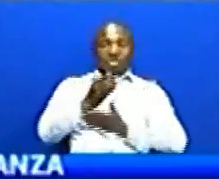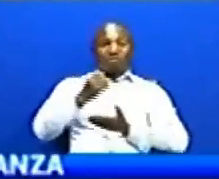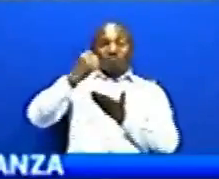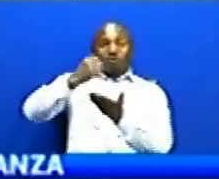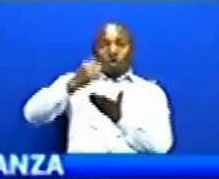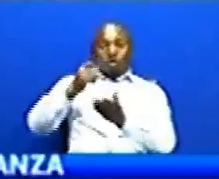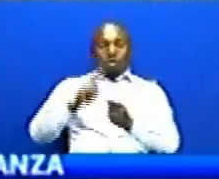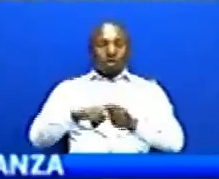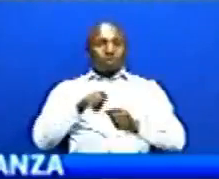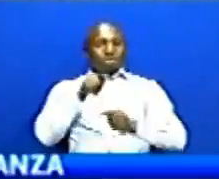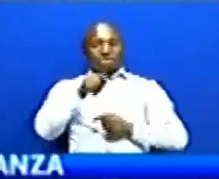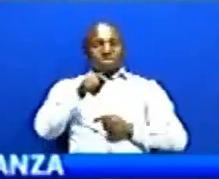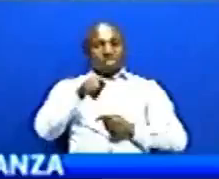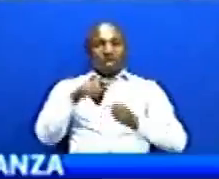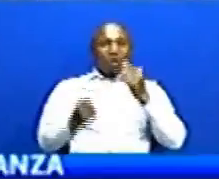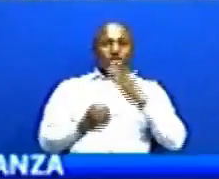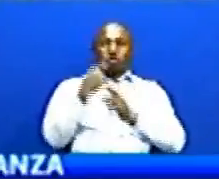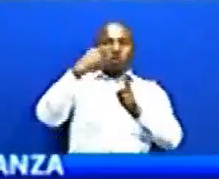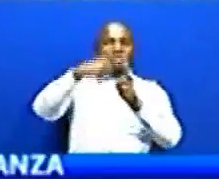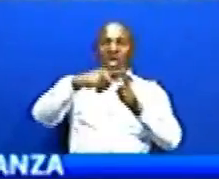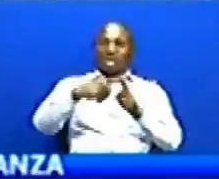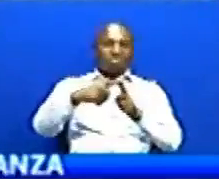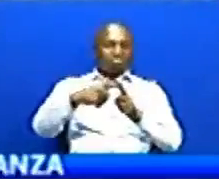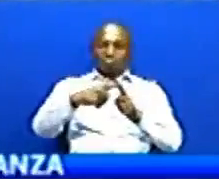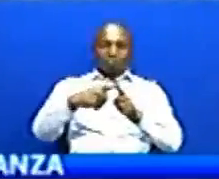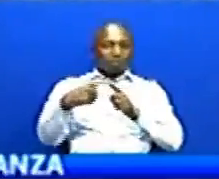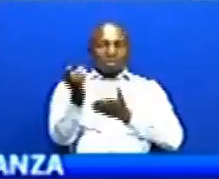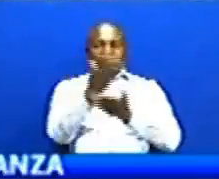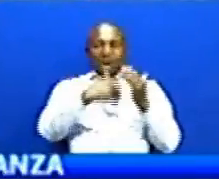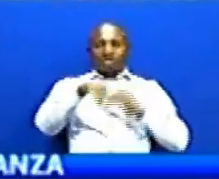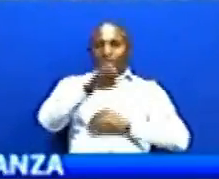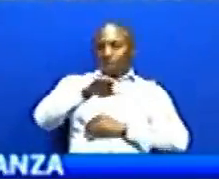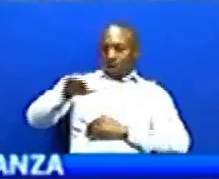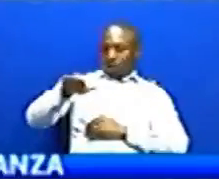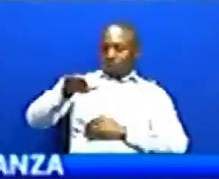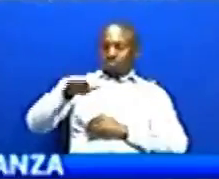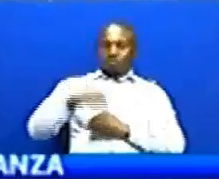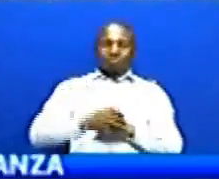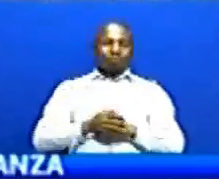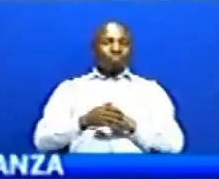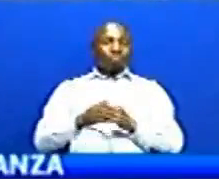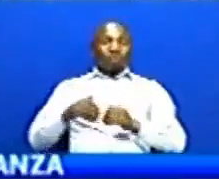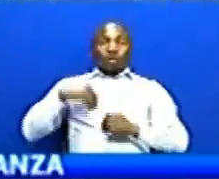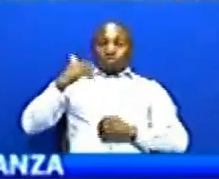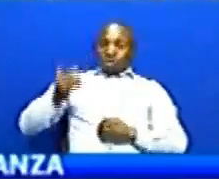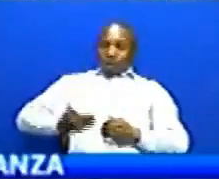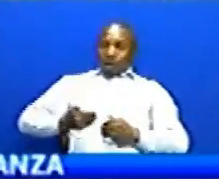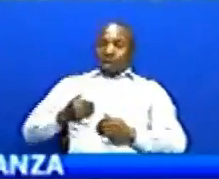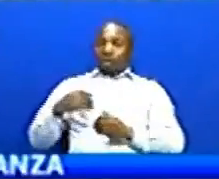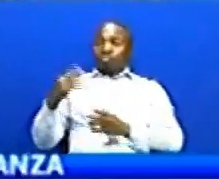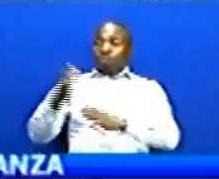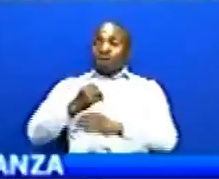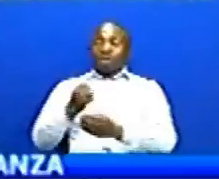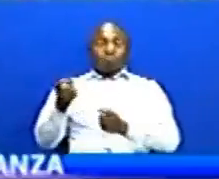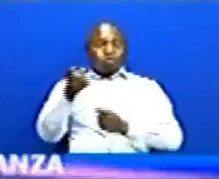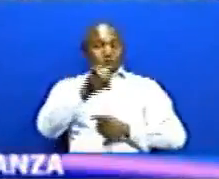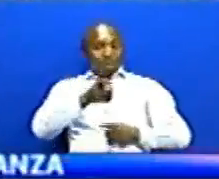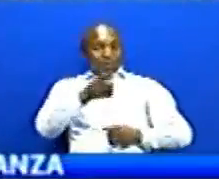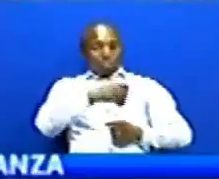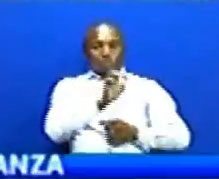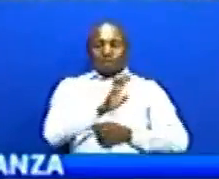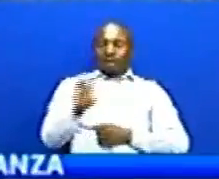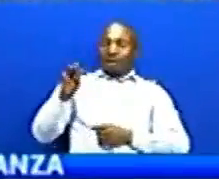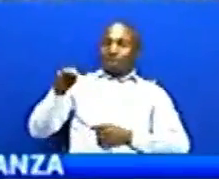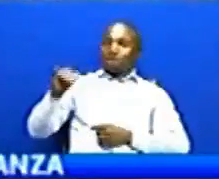zinaelezwa kutokuwa na matokeo chanya katika baadhi ya maeneo nchini. Wanawake walionufaika na mfuko huo wilayani Misungwi mkoani